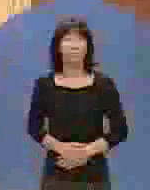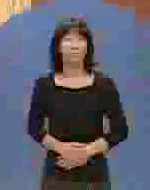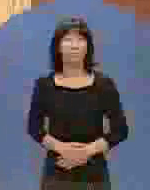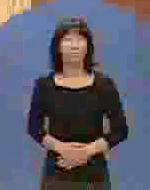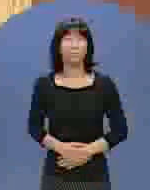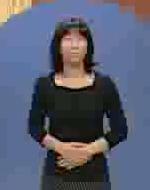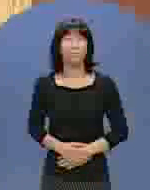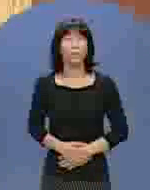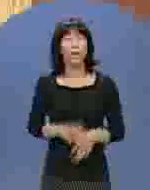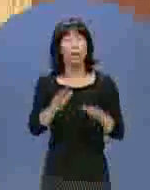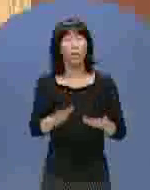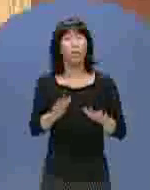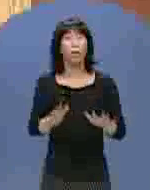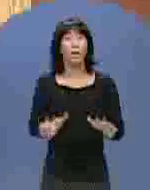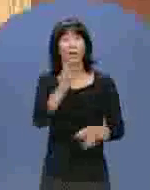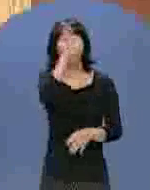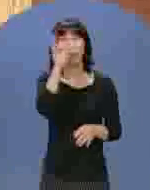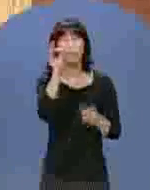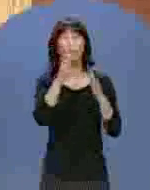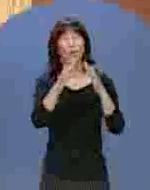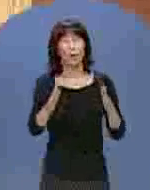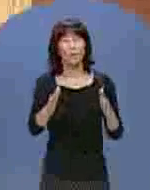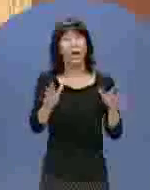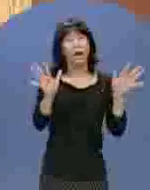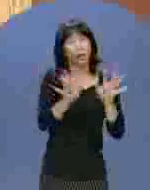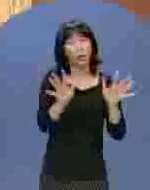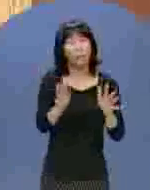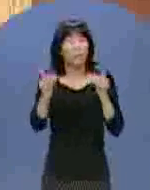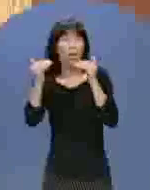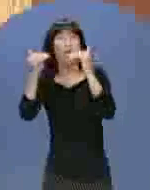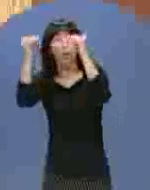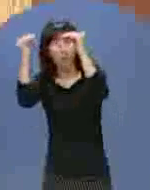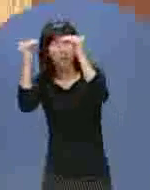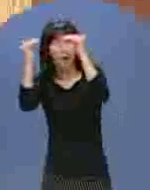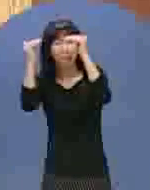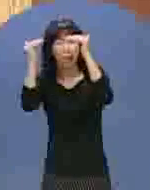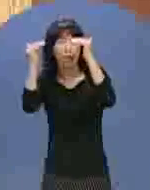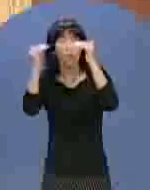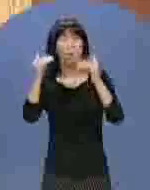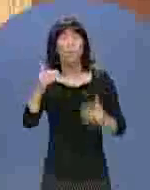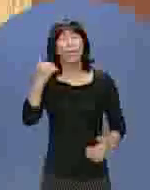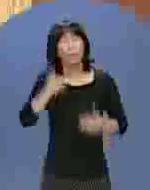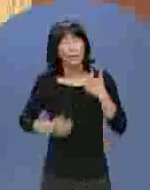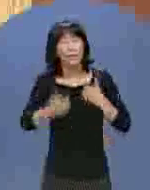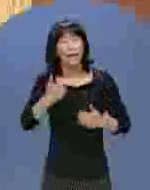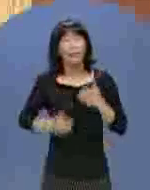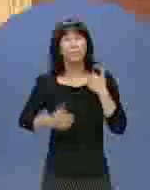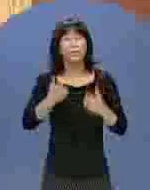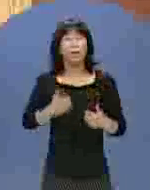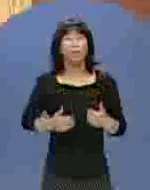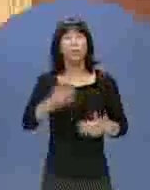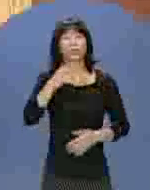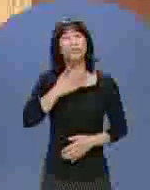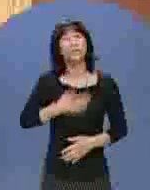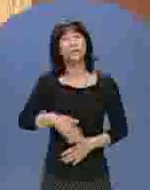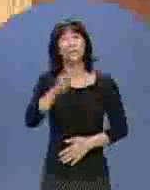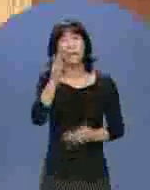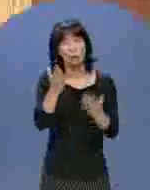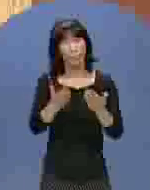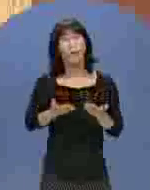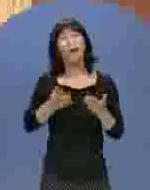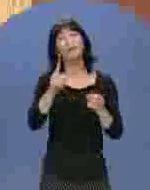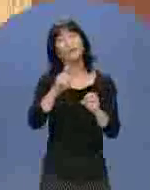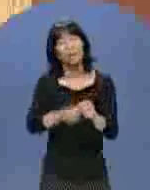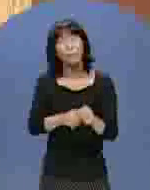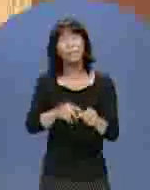この演劇鑑賞会は子どもから大人までの幅広い世代に演劇の楽しさを知ってもらおうと、5